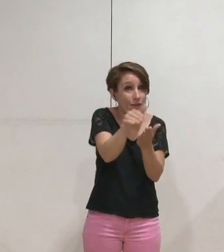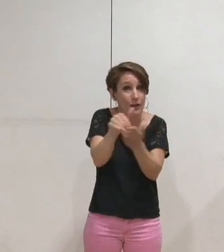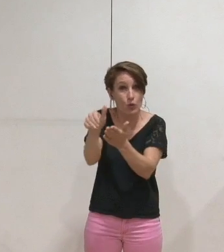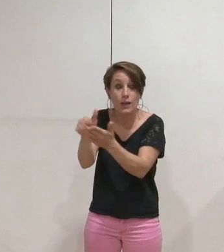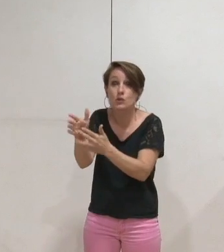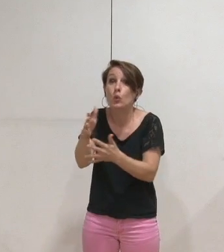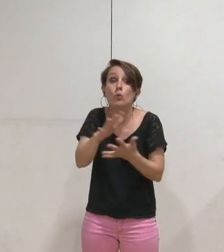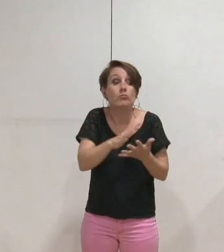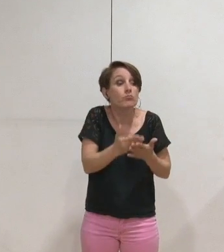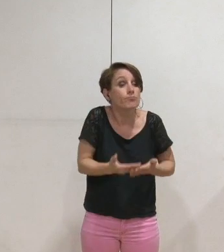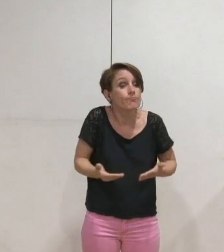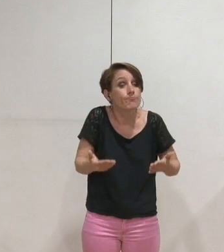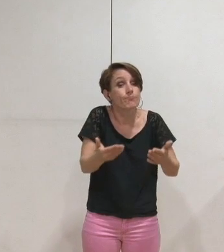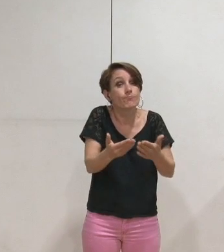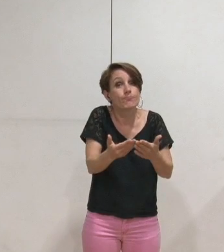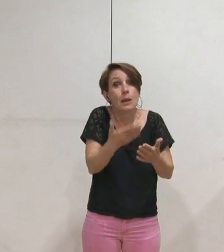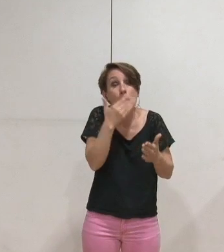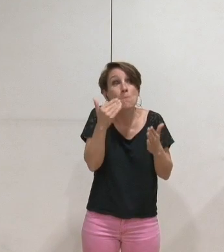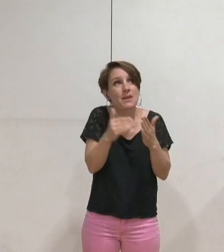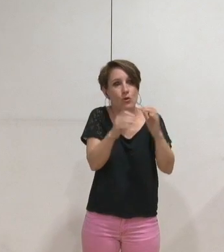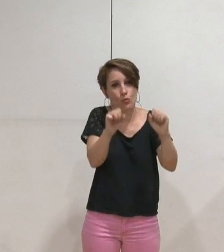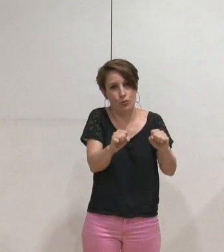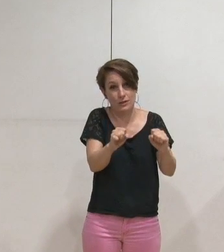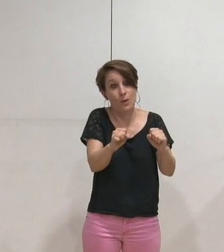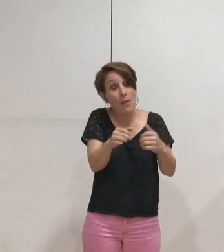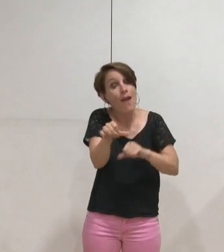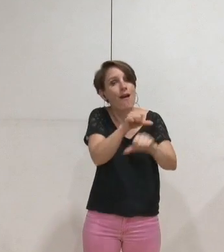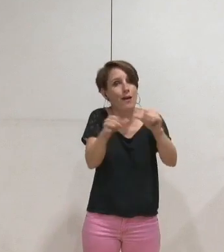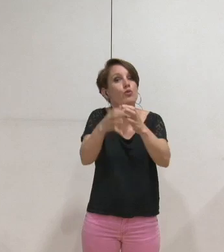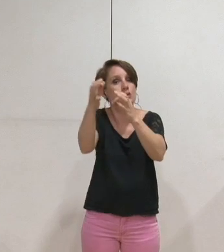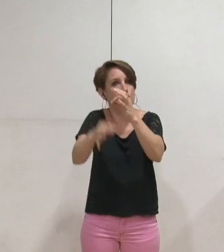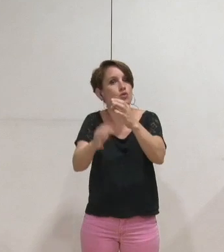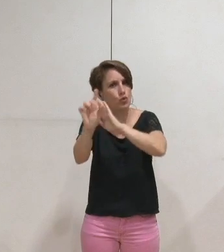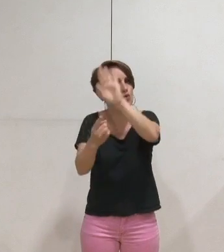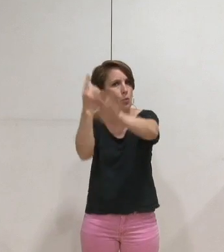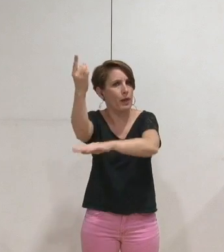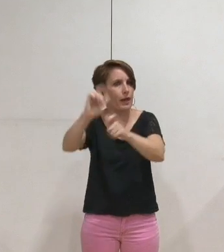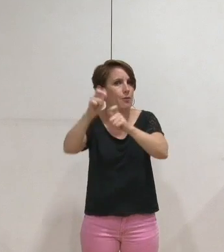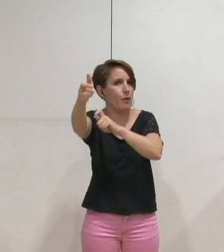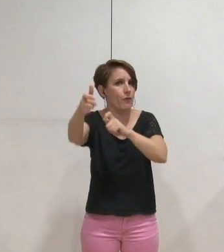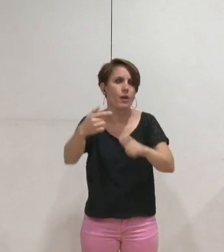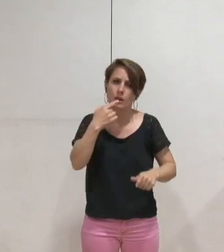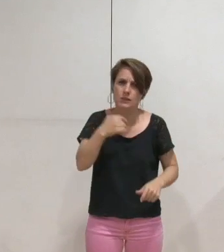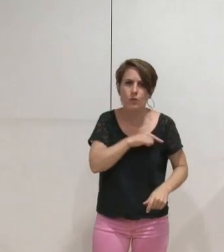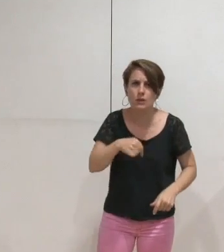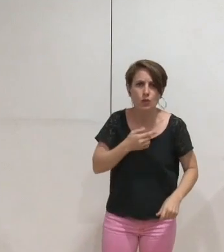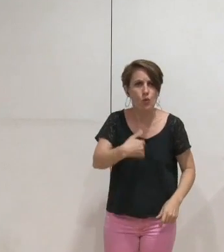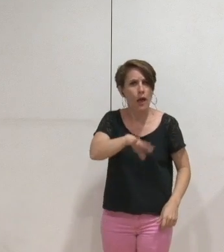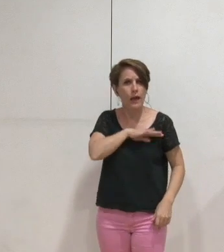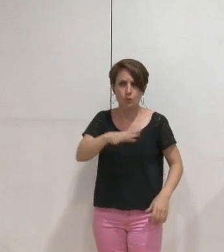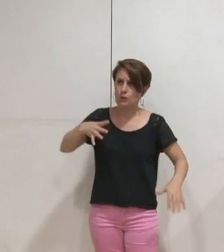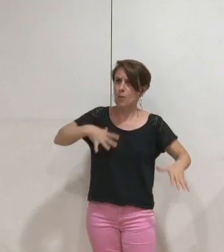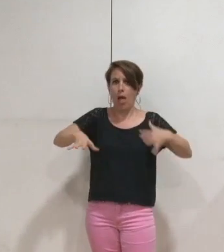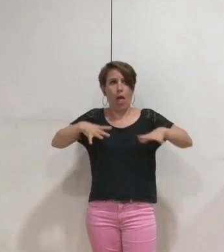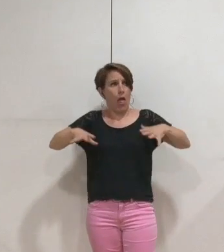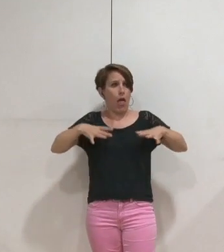meilleures conditions possibles avec des solutions pérennes cela ne dégage en rien notre responsabilité nous avons nous l'avons